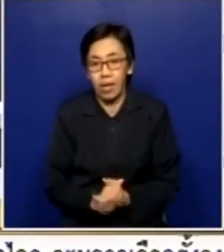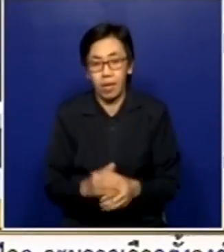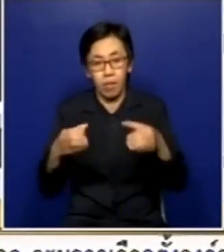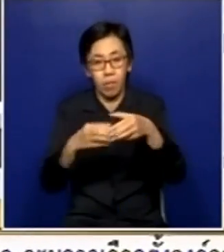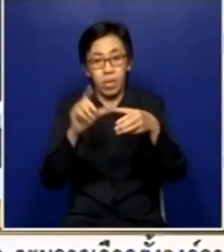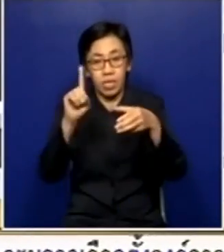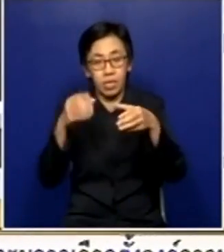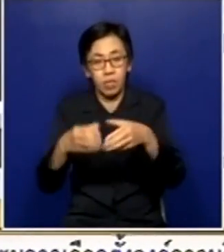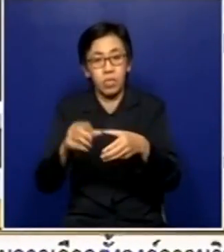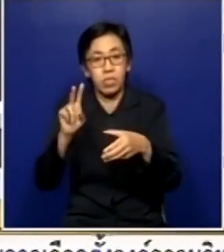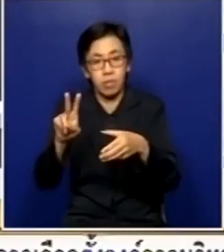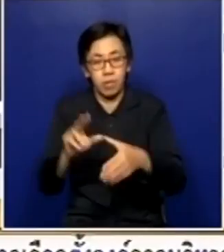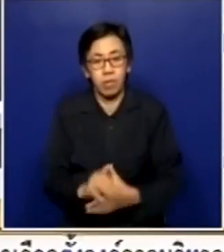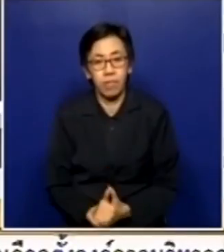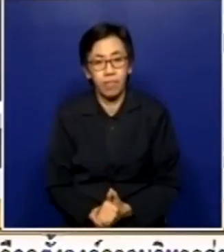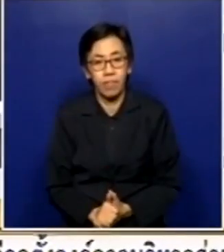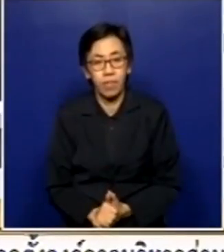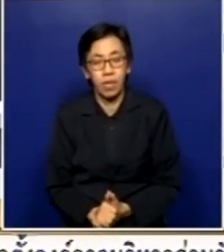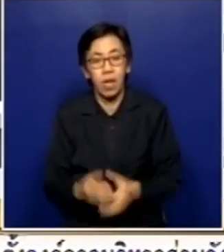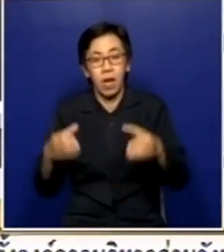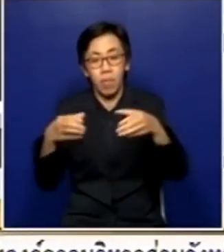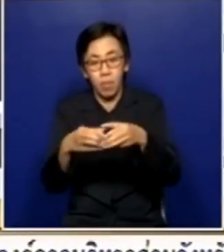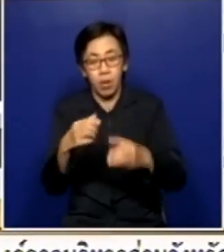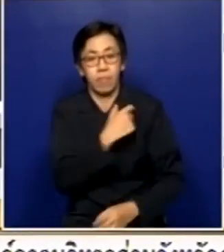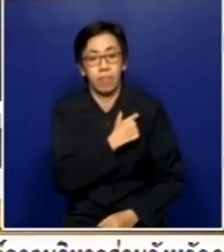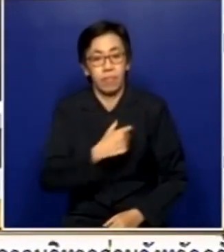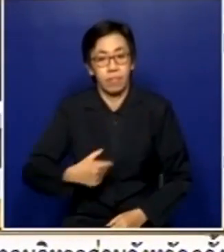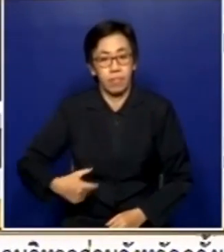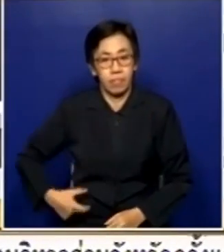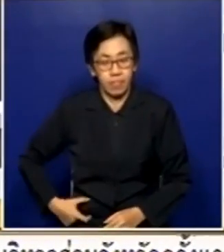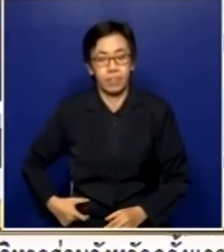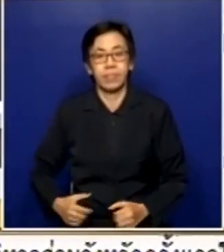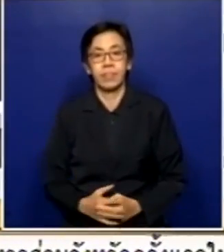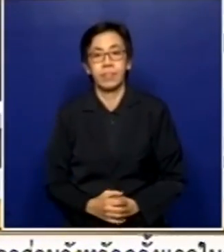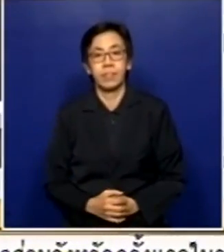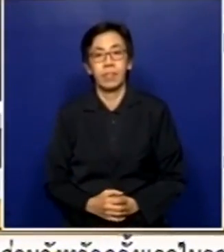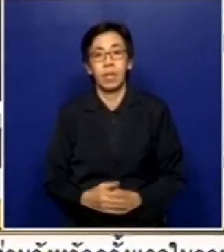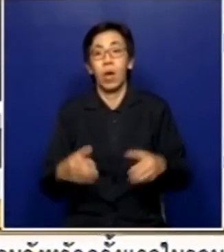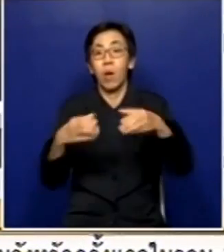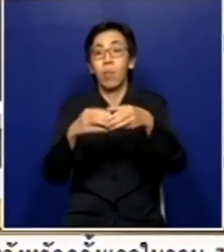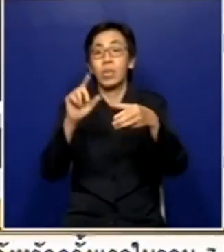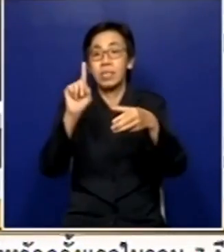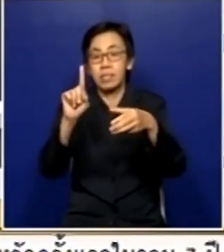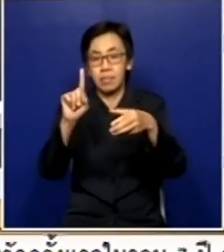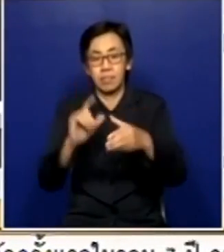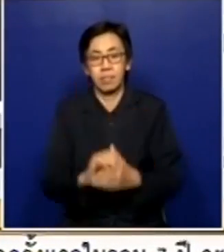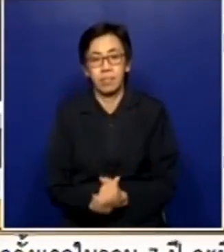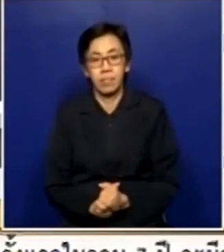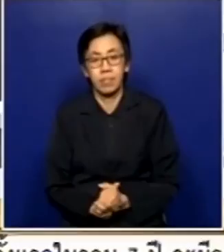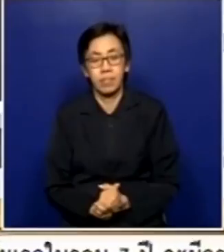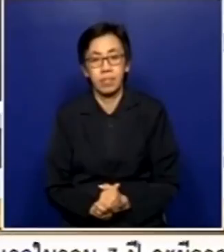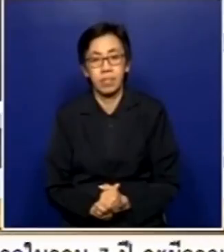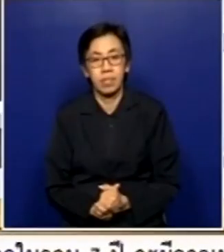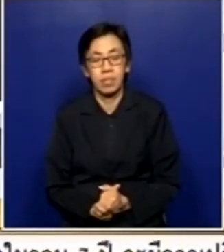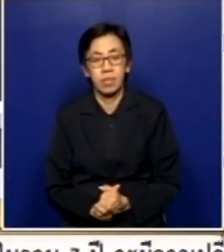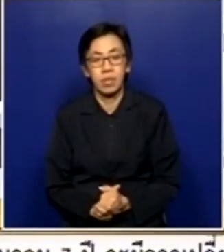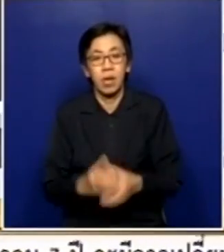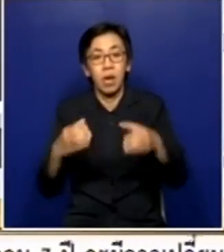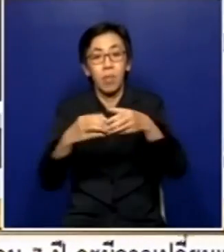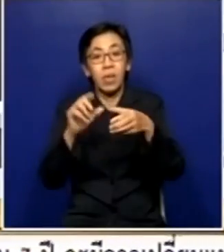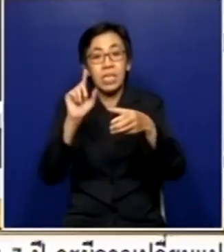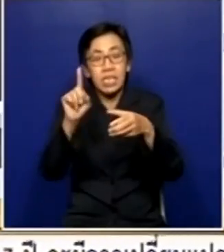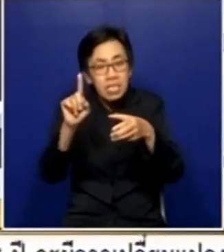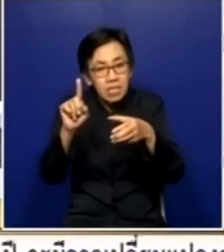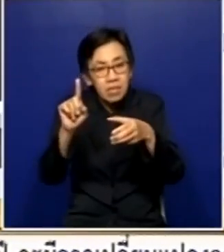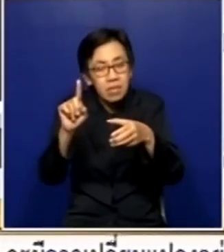หมวก 2หมวดพระมหากษัตริย์มีงวดนึงปิดประตูแต่ไม่